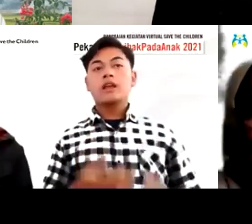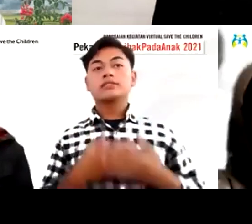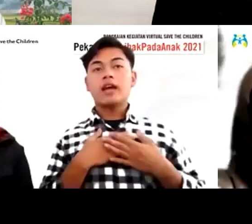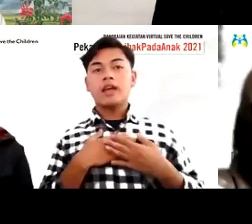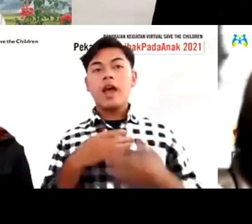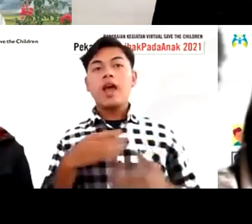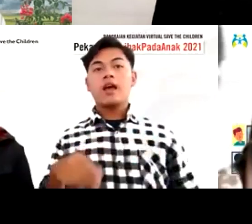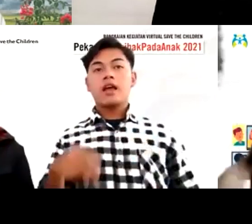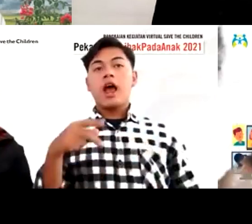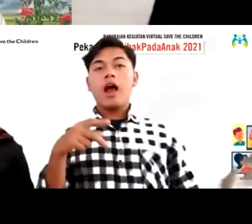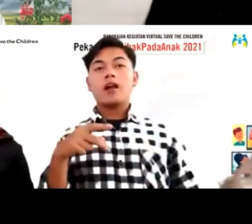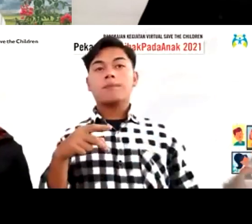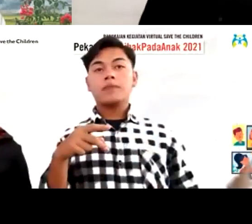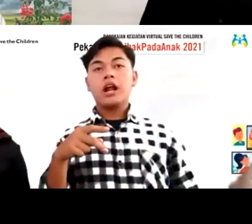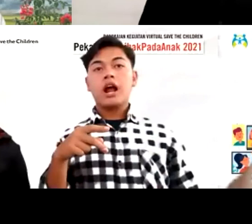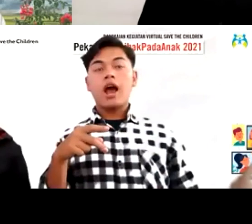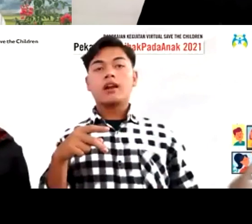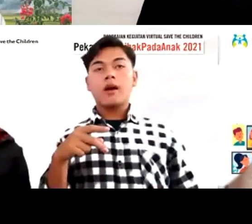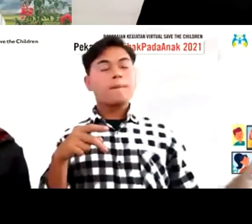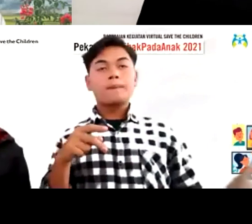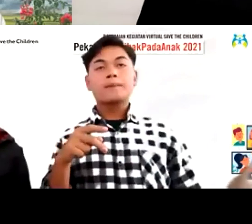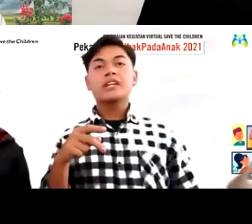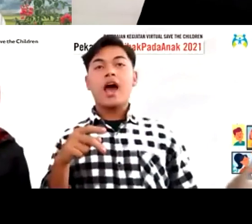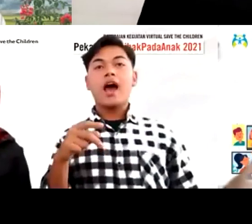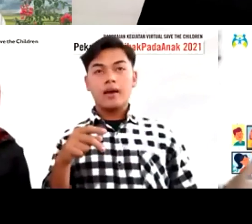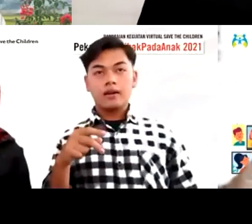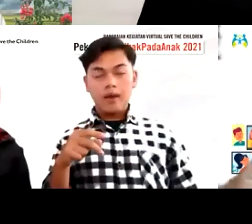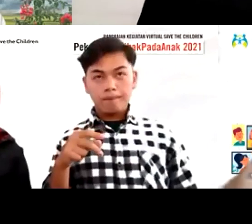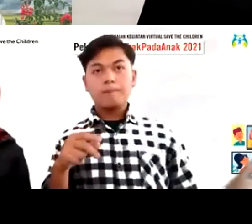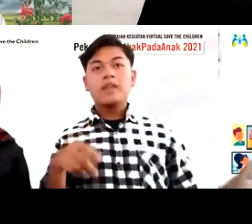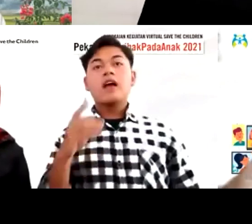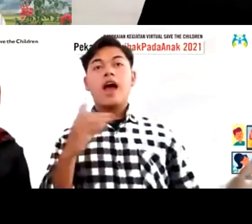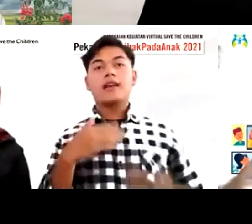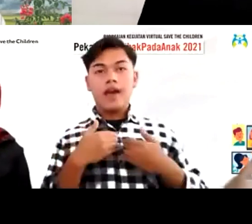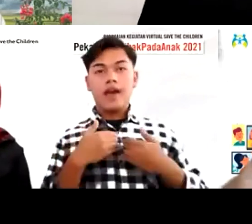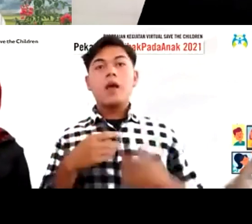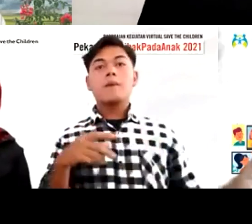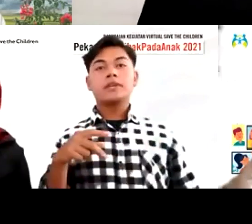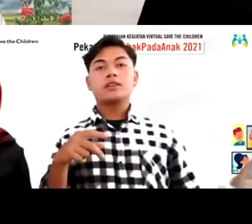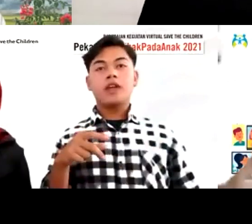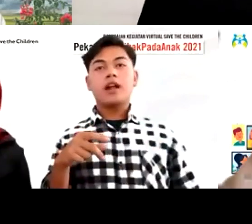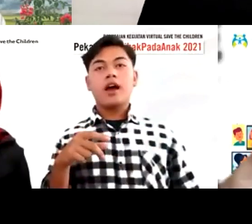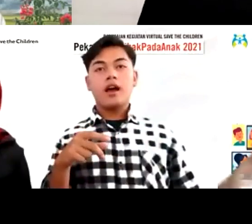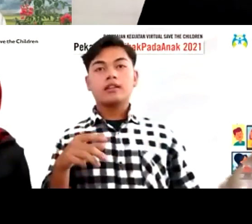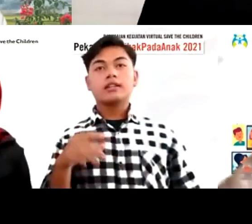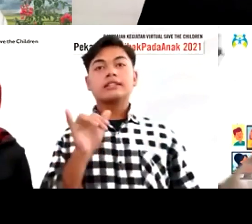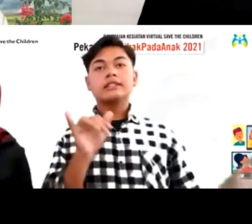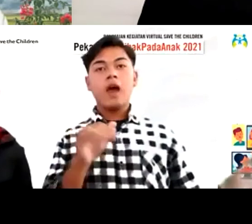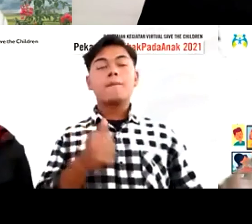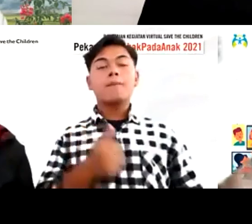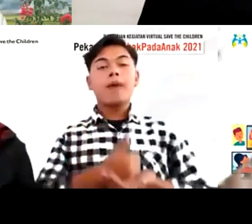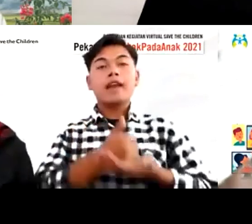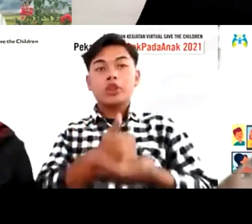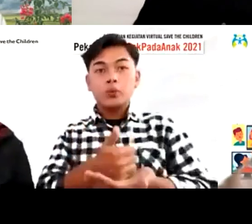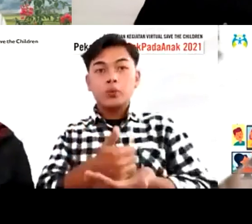banyak saya anak pinanap anak istirahat